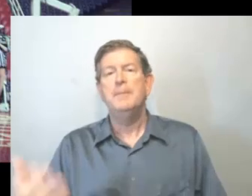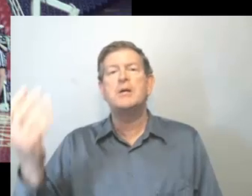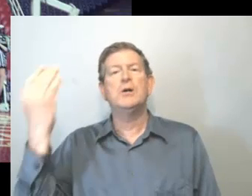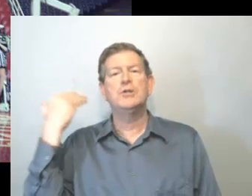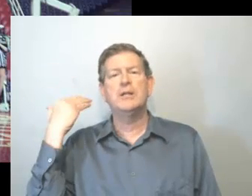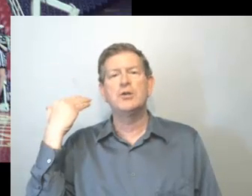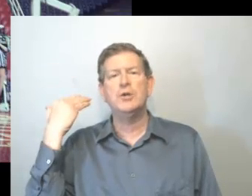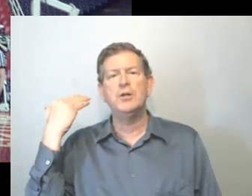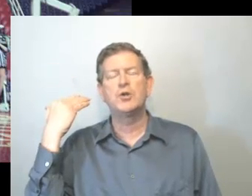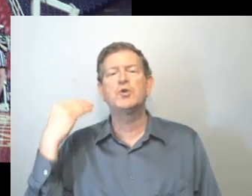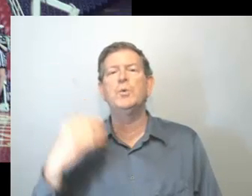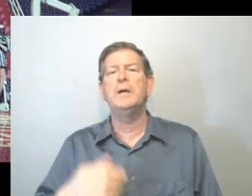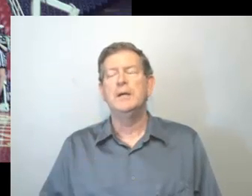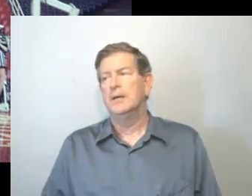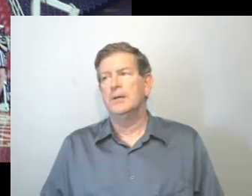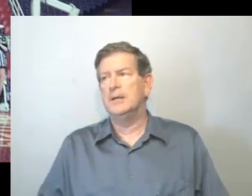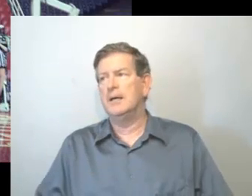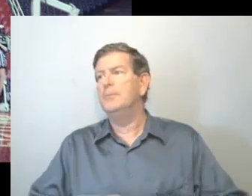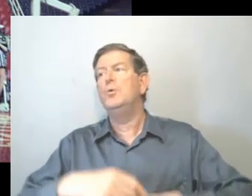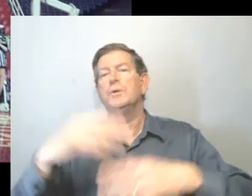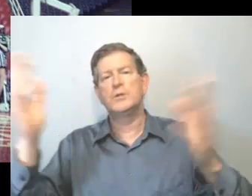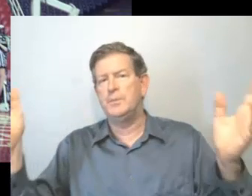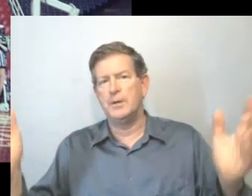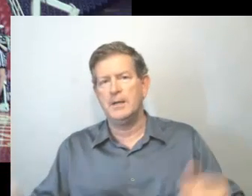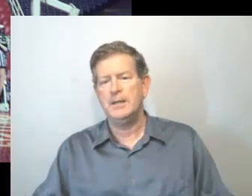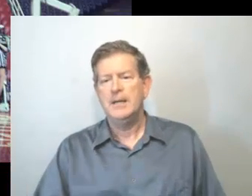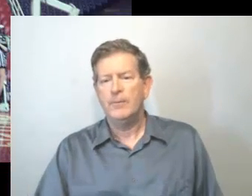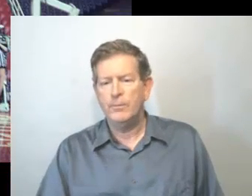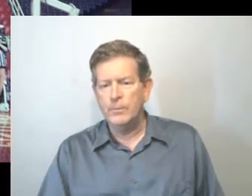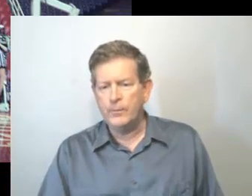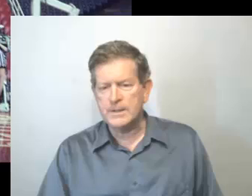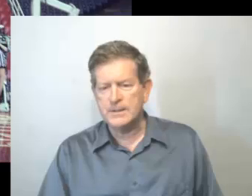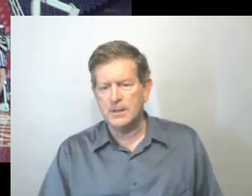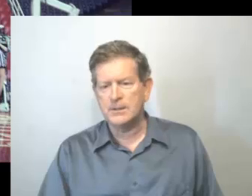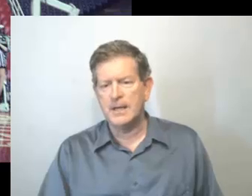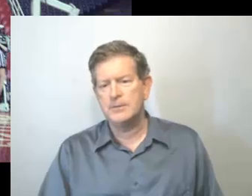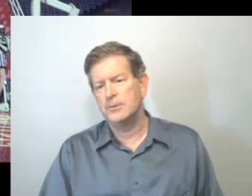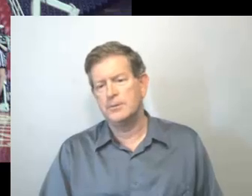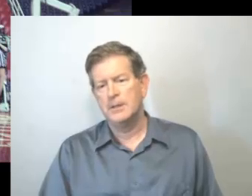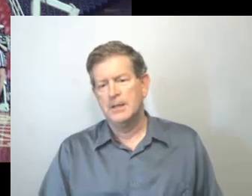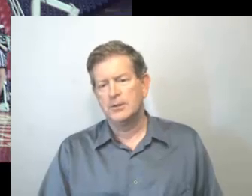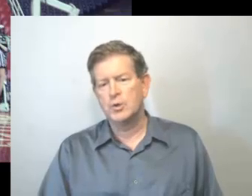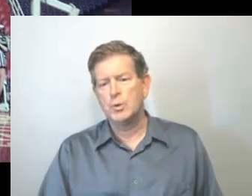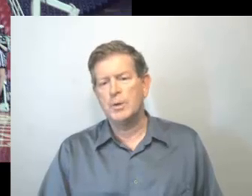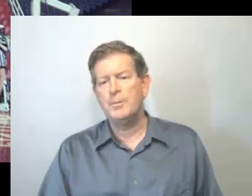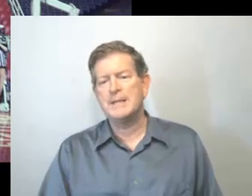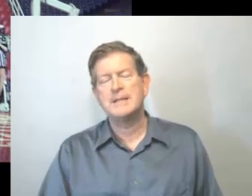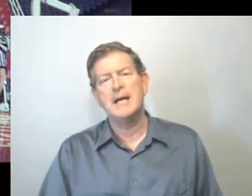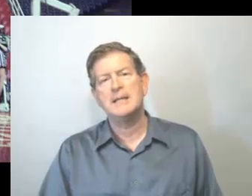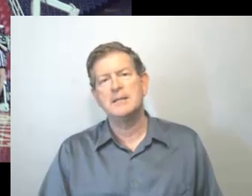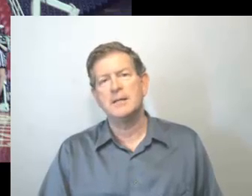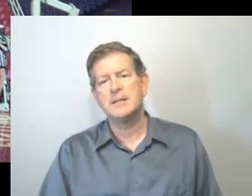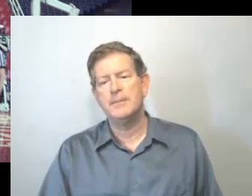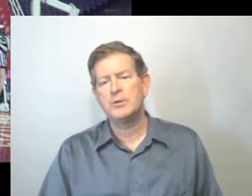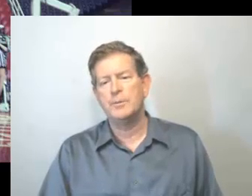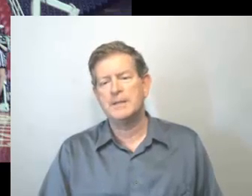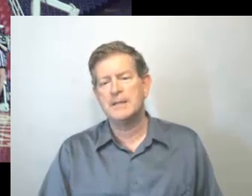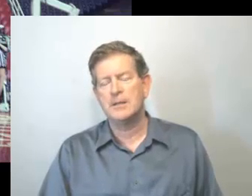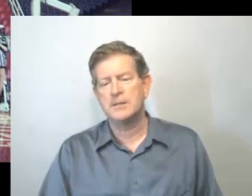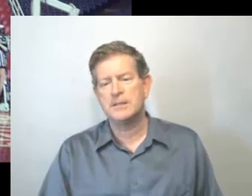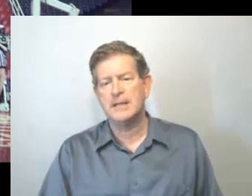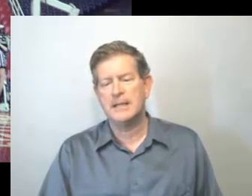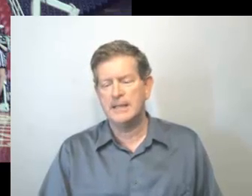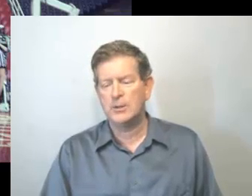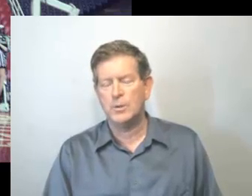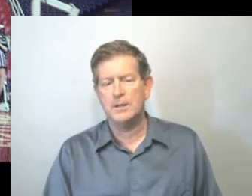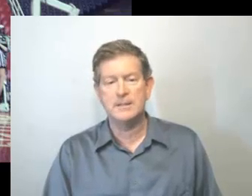maintenant. Mais quand j'étais jeune, je jouais à beaucoup de sports, hein. Me voici en train de jouer au basket dans un match de basket